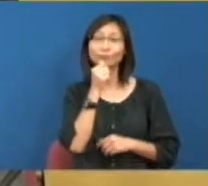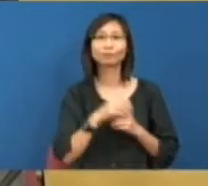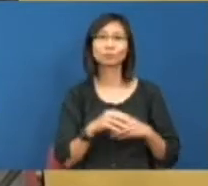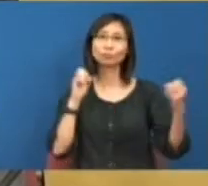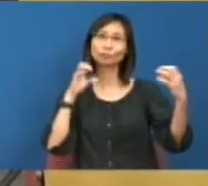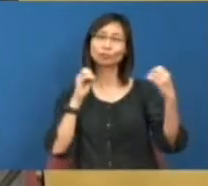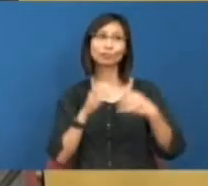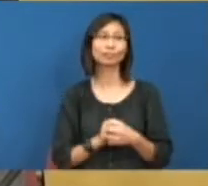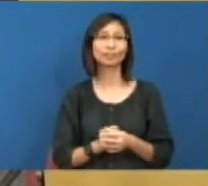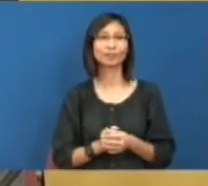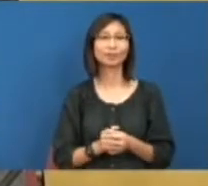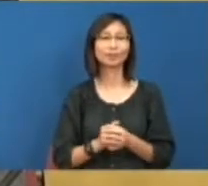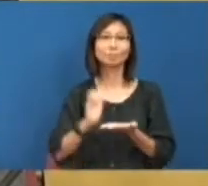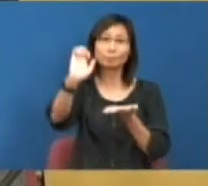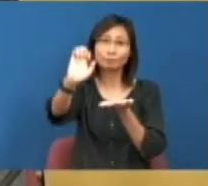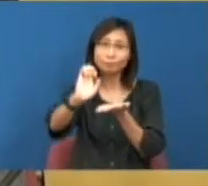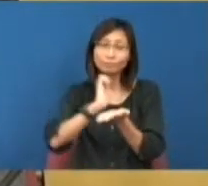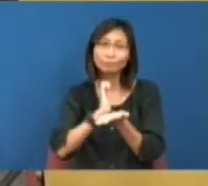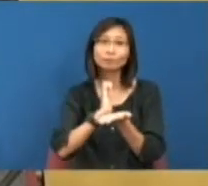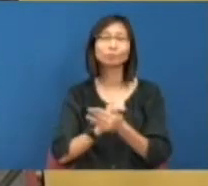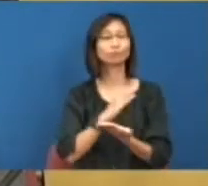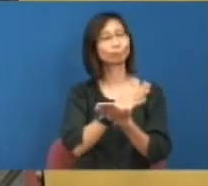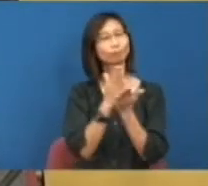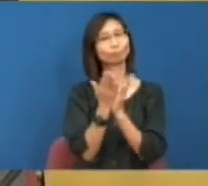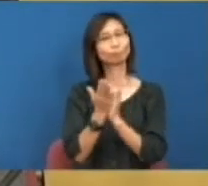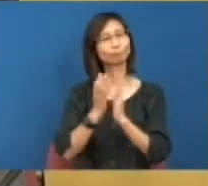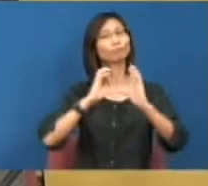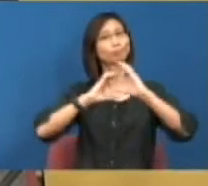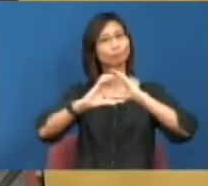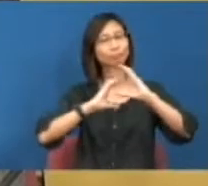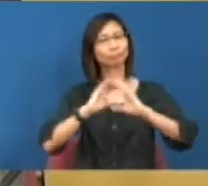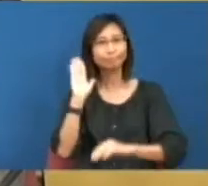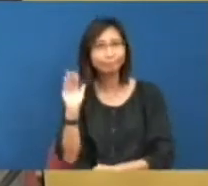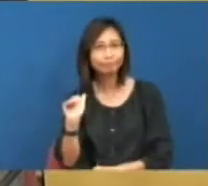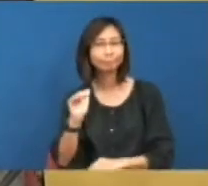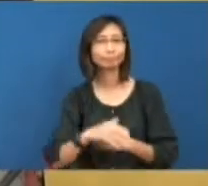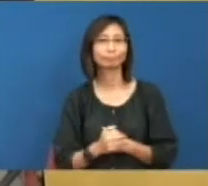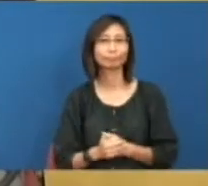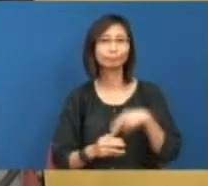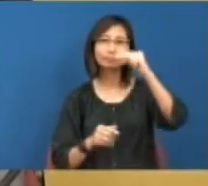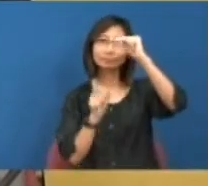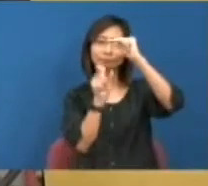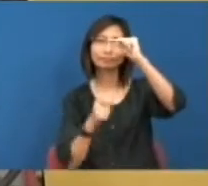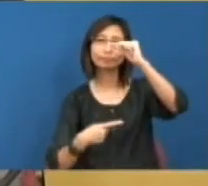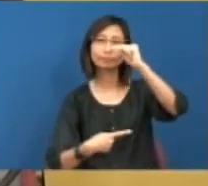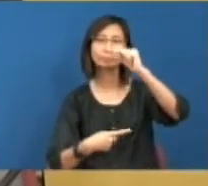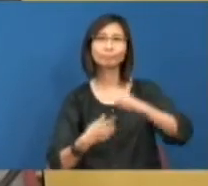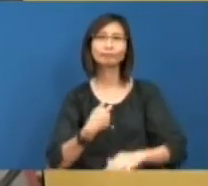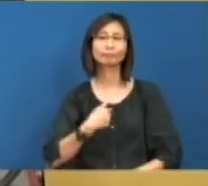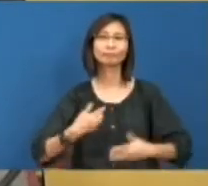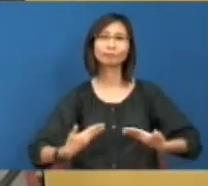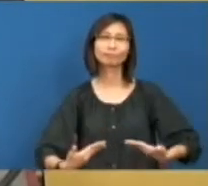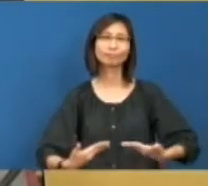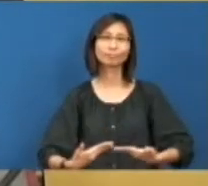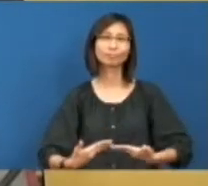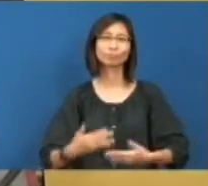用这个电邮啊或者各样东西跟我们沟通的。那七一我就今天搭车